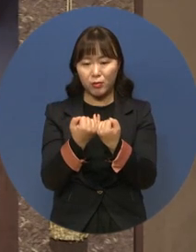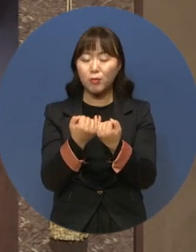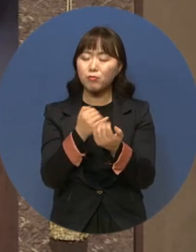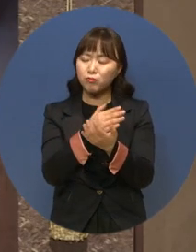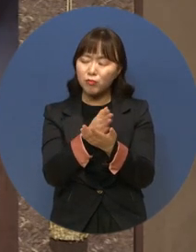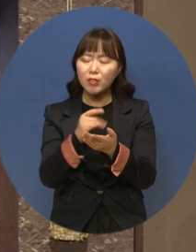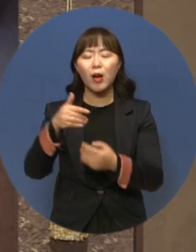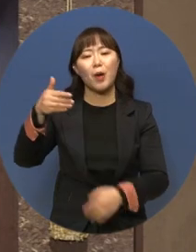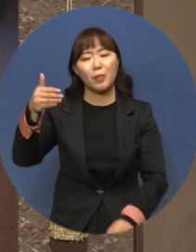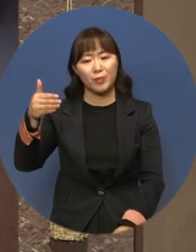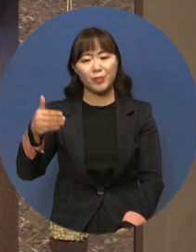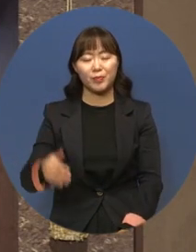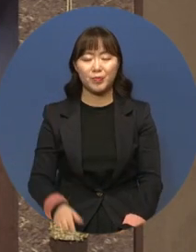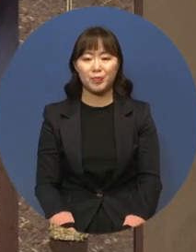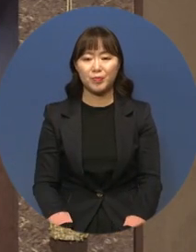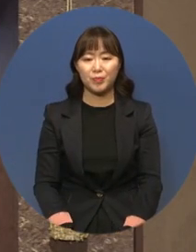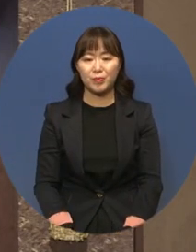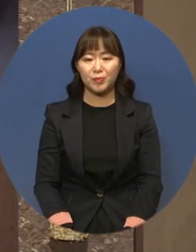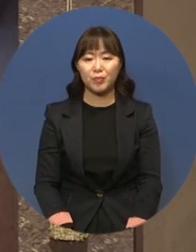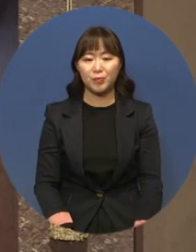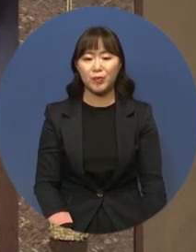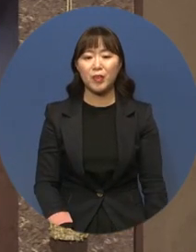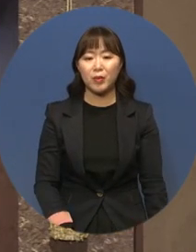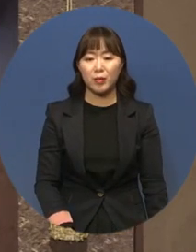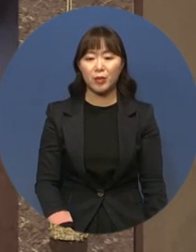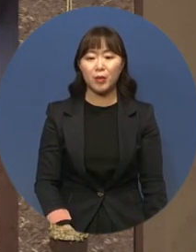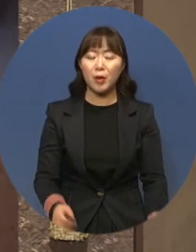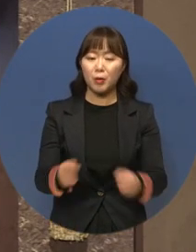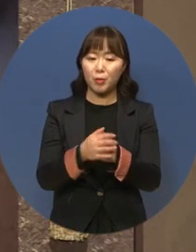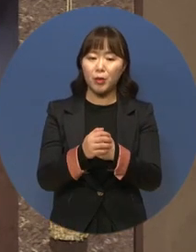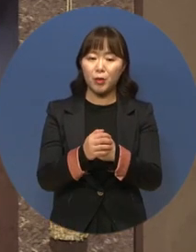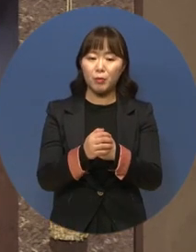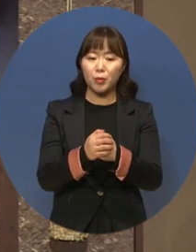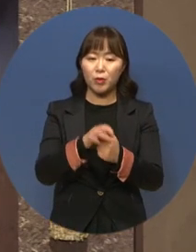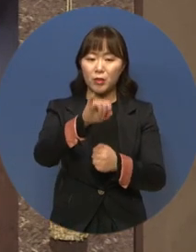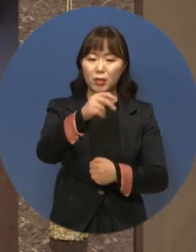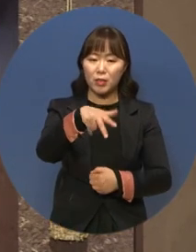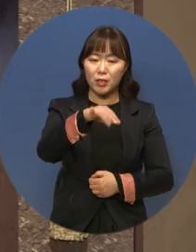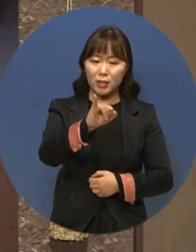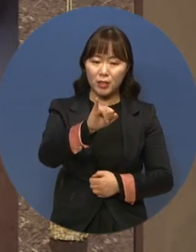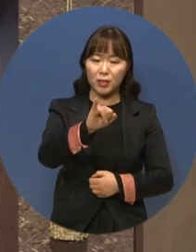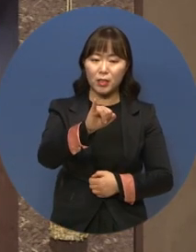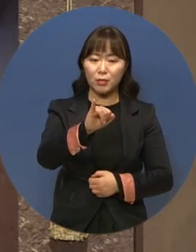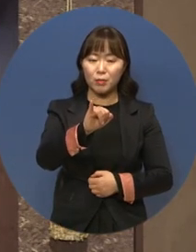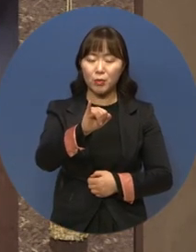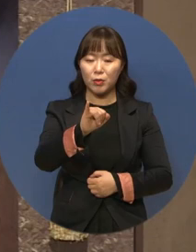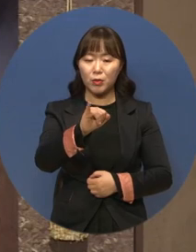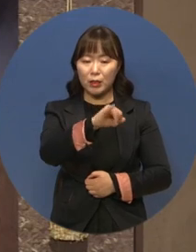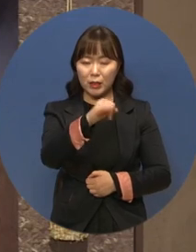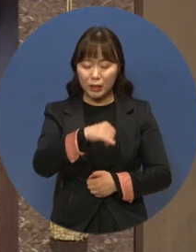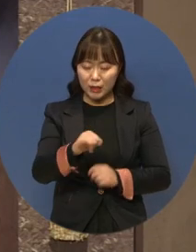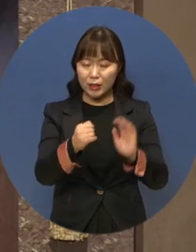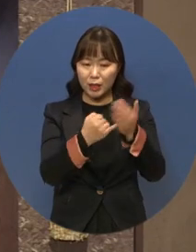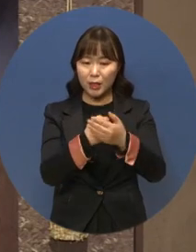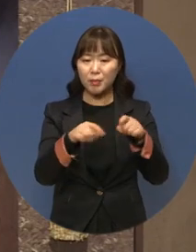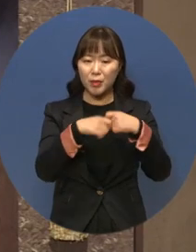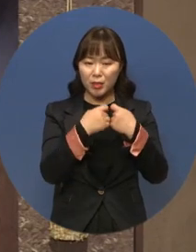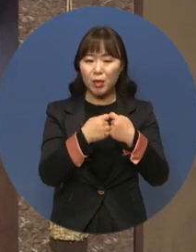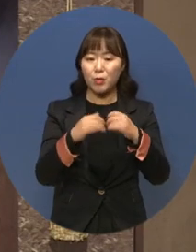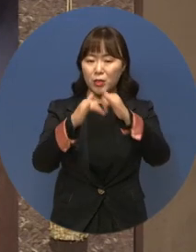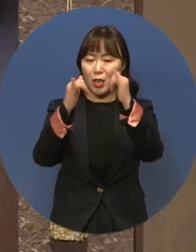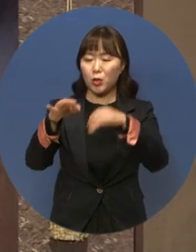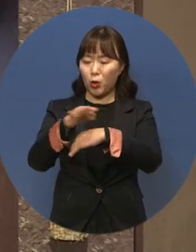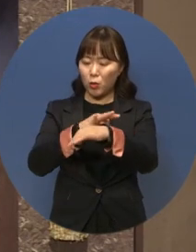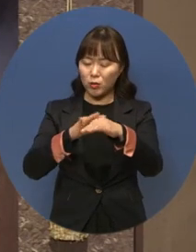해서 9개입니다. 뭐 네. 이렇게 했는데 몇 개 더 되죠. 뭐 을지키기, 사회적 경제, 뭐 이렇게 있습니다.